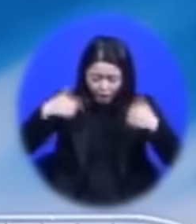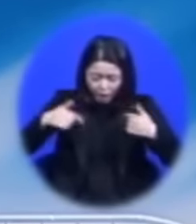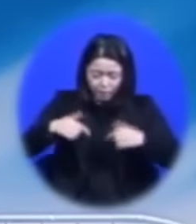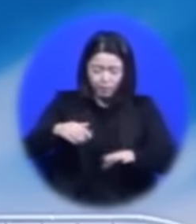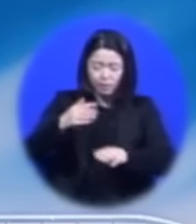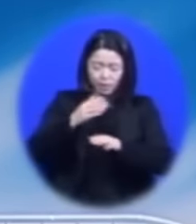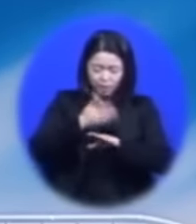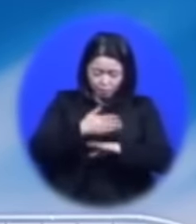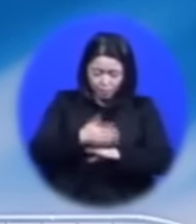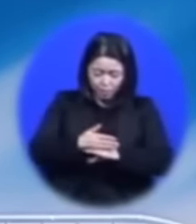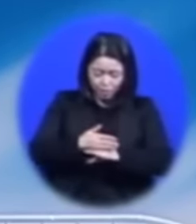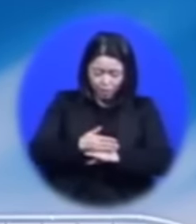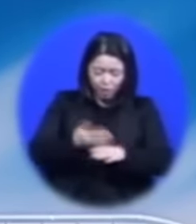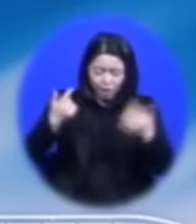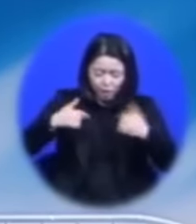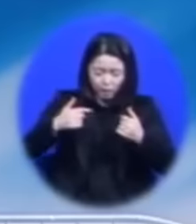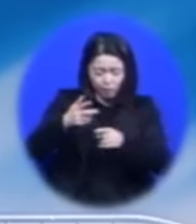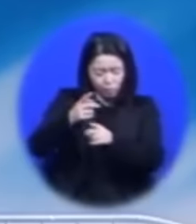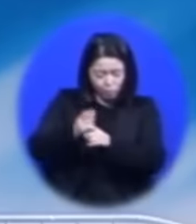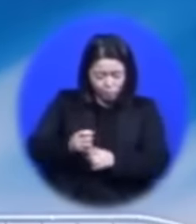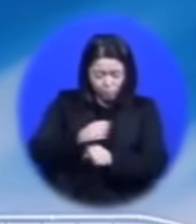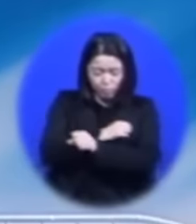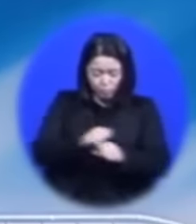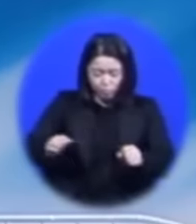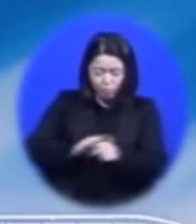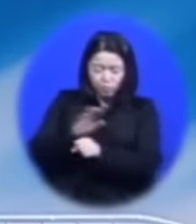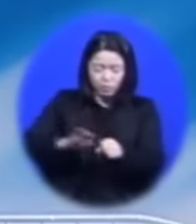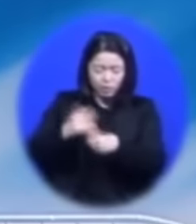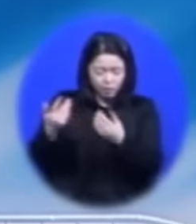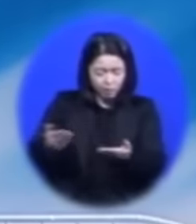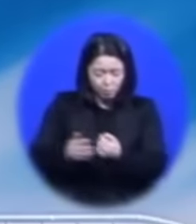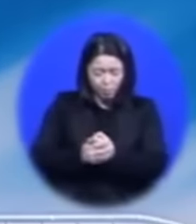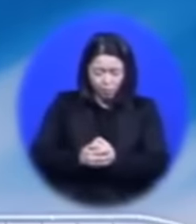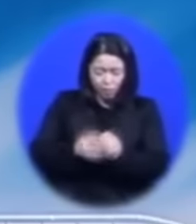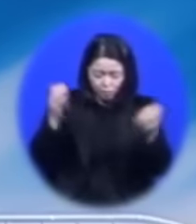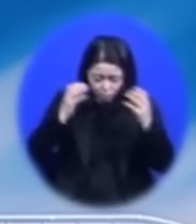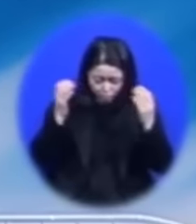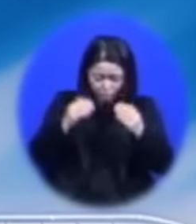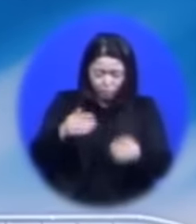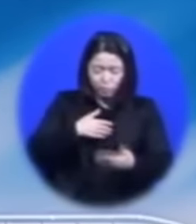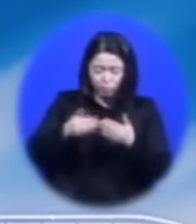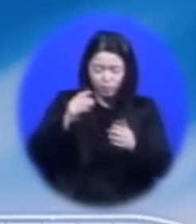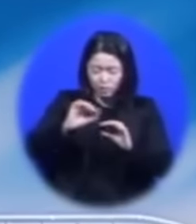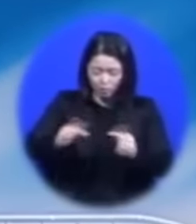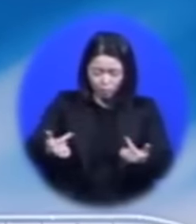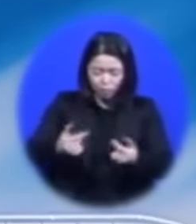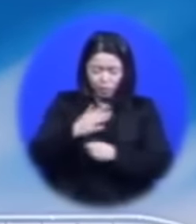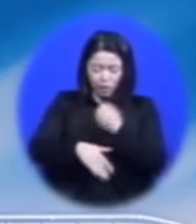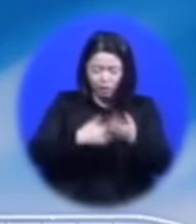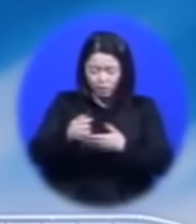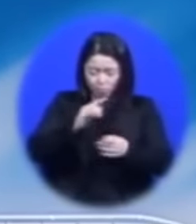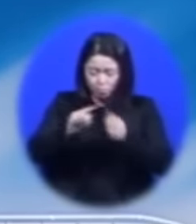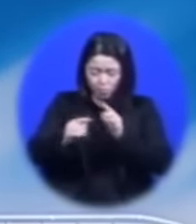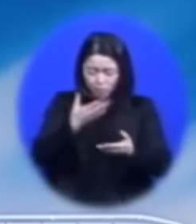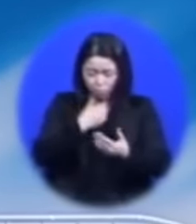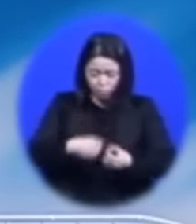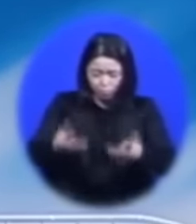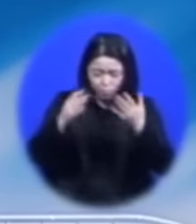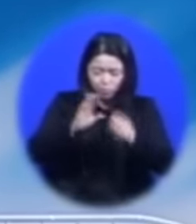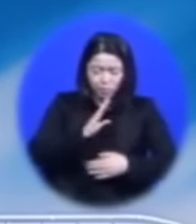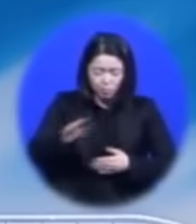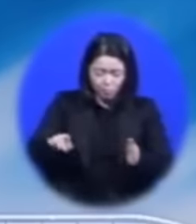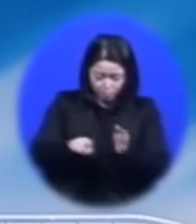감사하며 하나님 원수도 용서하고 사랑하며 고난도 두려워하지 않으며 하나님의 말씀의 축복을 정말